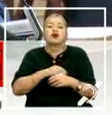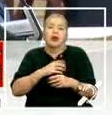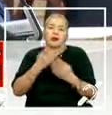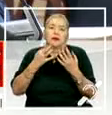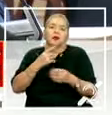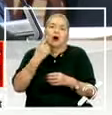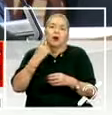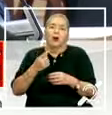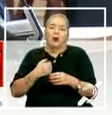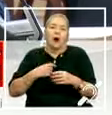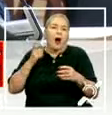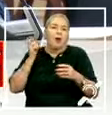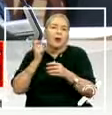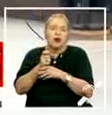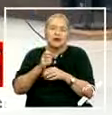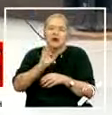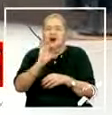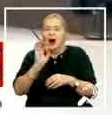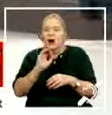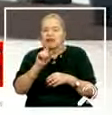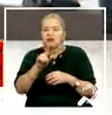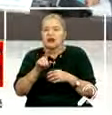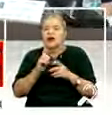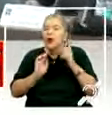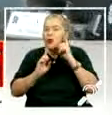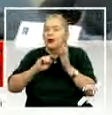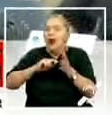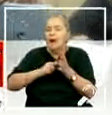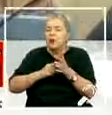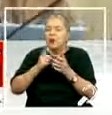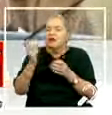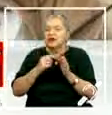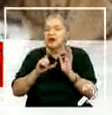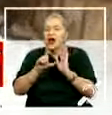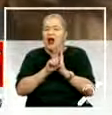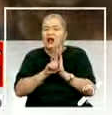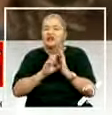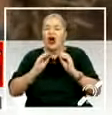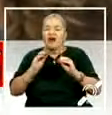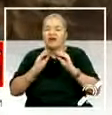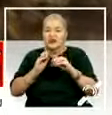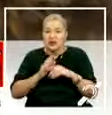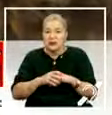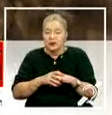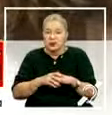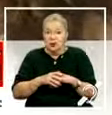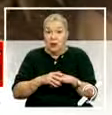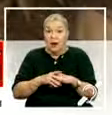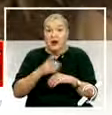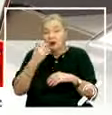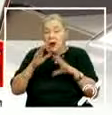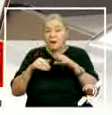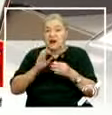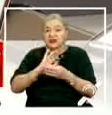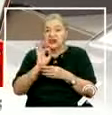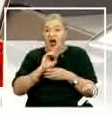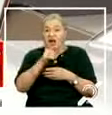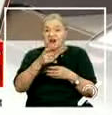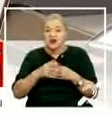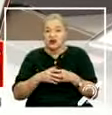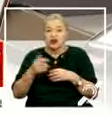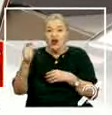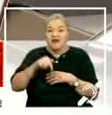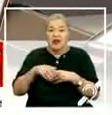emis o serie de critici cu privire la unele prevederi cu care s a venit din partea Ministerului educației aici în parlament